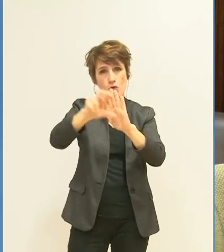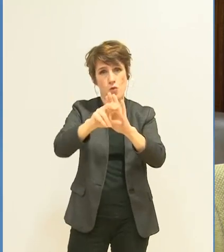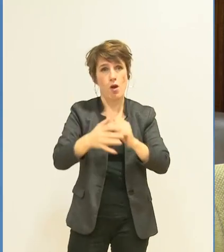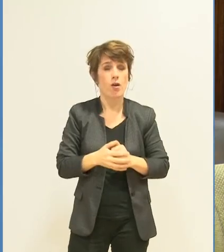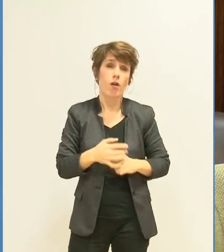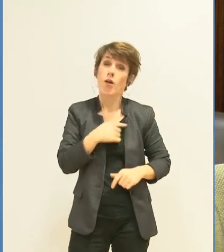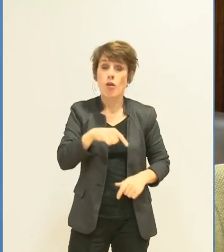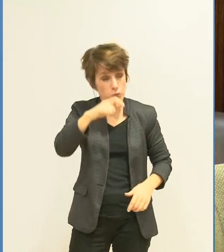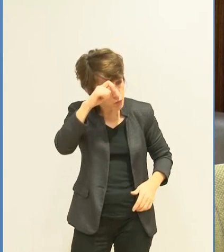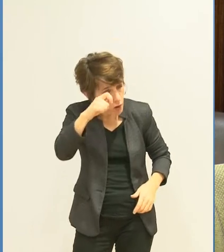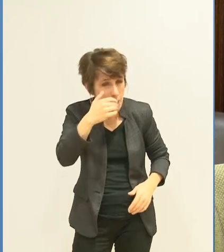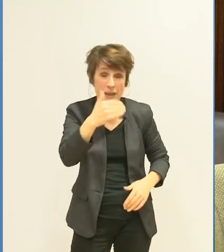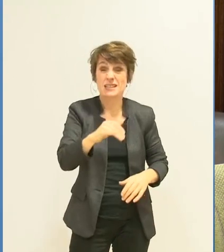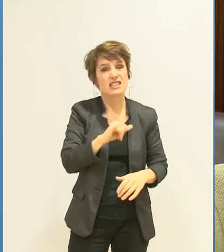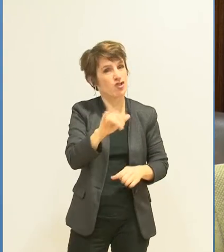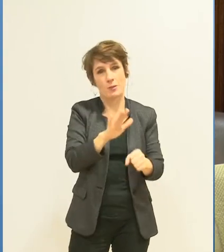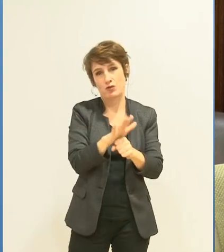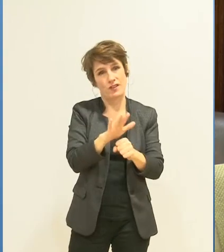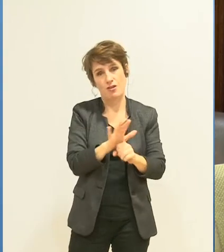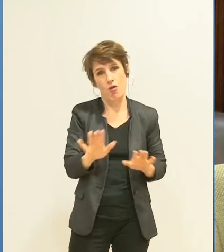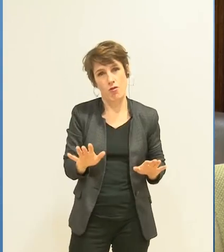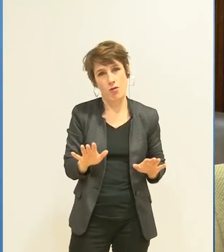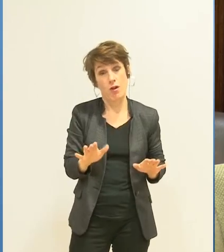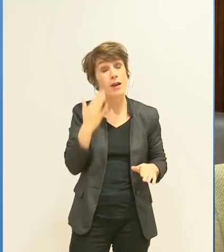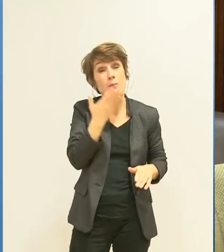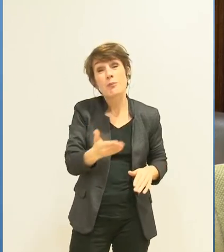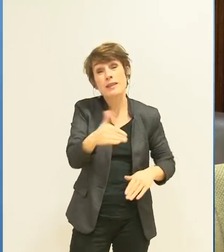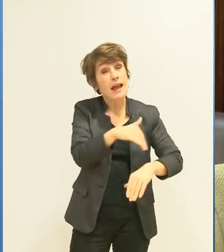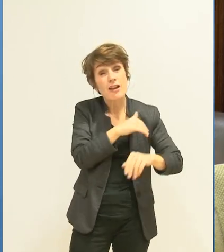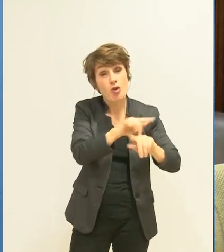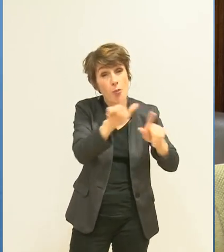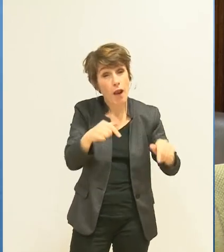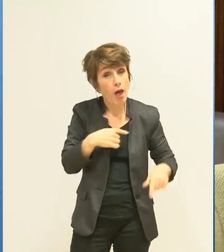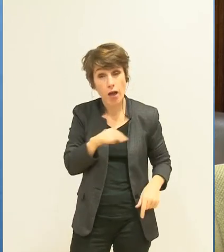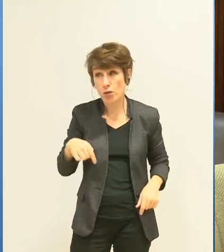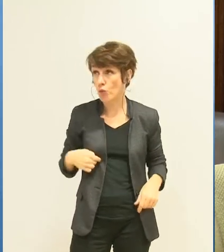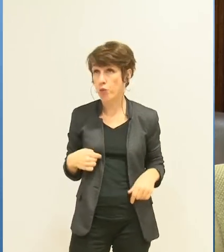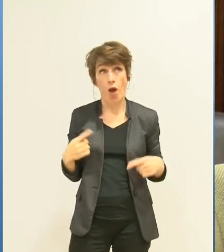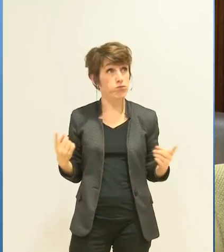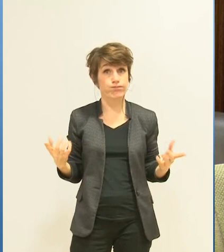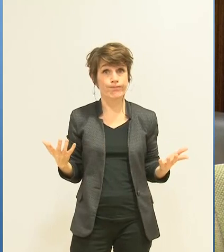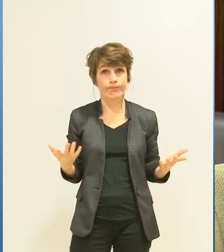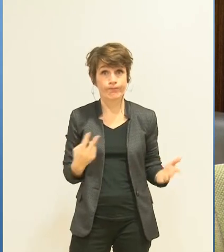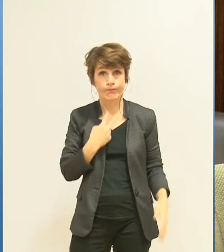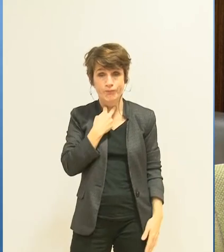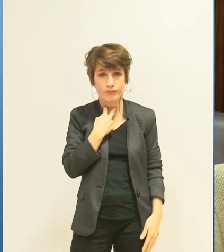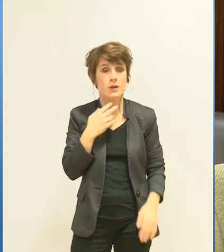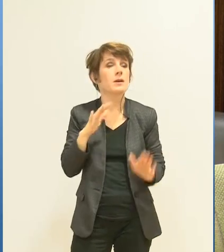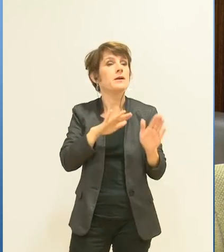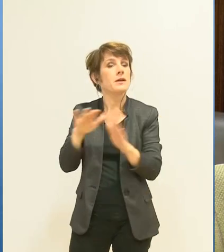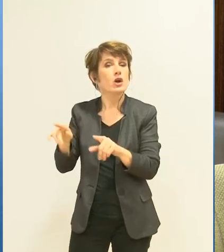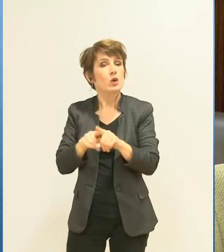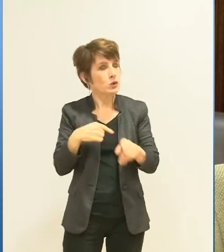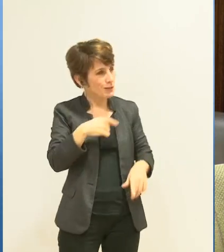jamais assez mais il faut rappeler que rien ne serait possible sans lui enfin je tiens à remercier l'adjoint aux finances et l'adjointe au